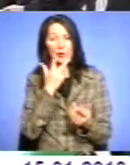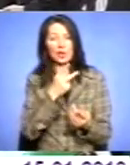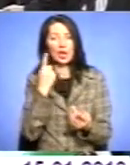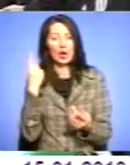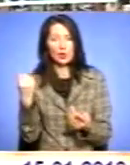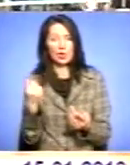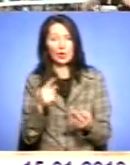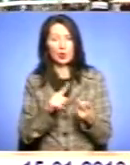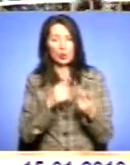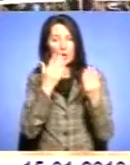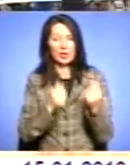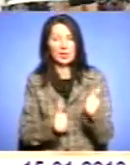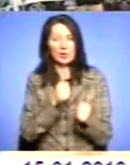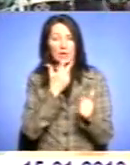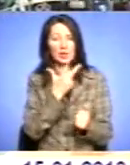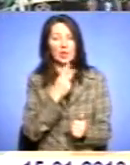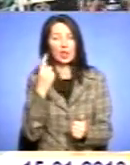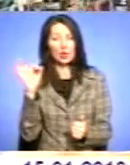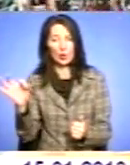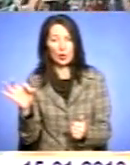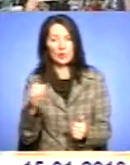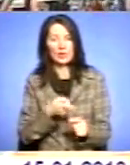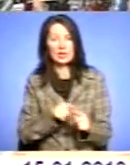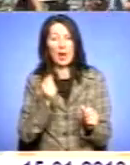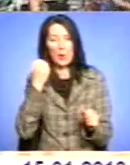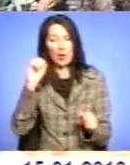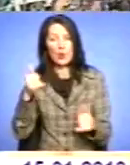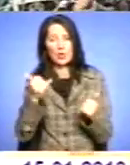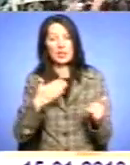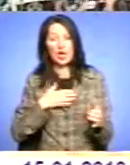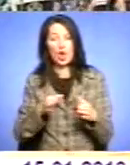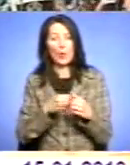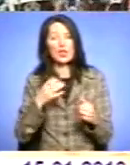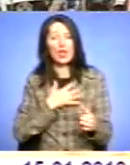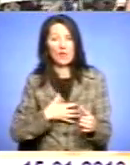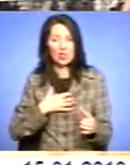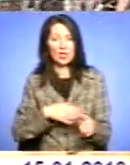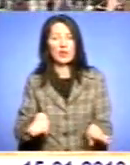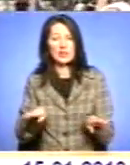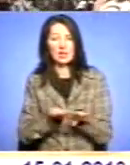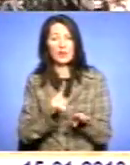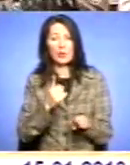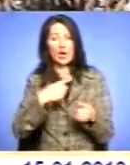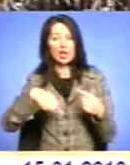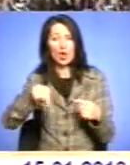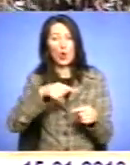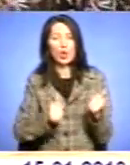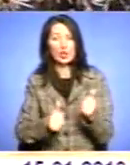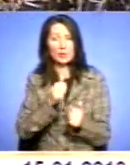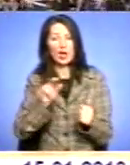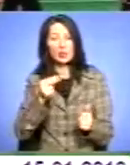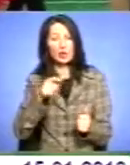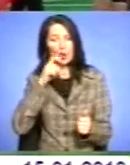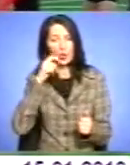другій 3-0. Ця перемога для нашої команди важлива ще й тому, що закриває перше коло змагань чемпіонату України. А